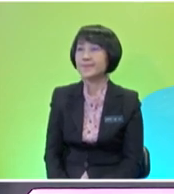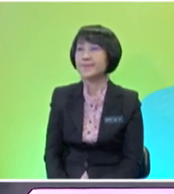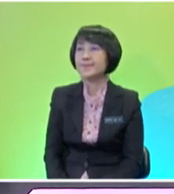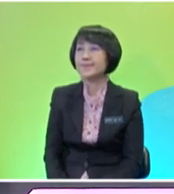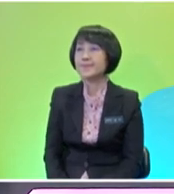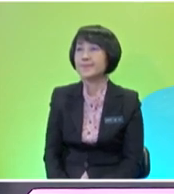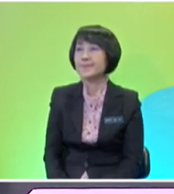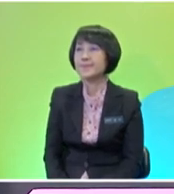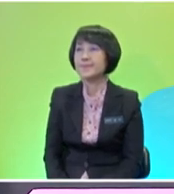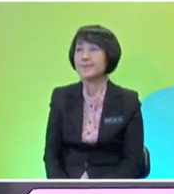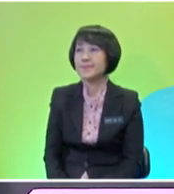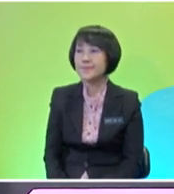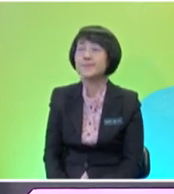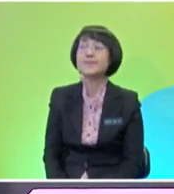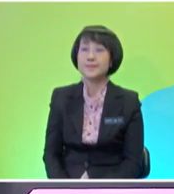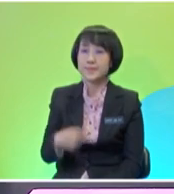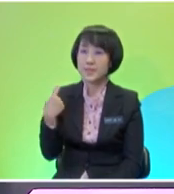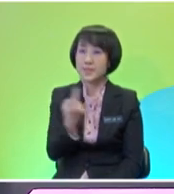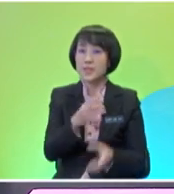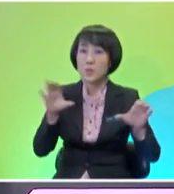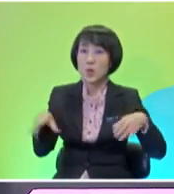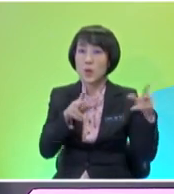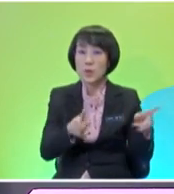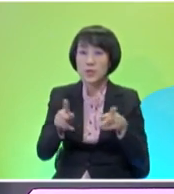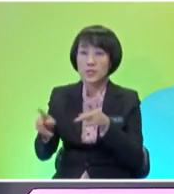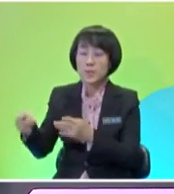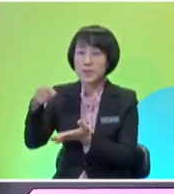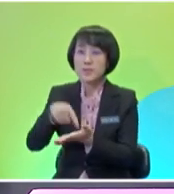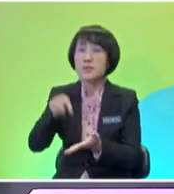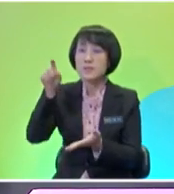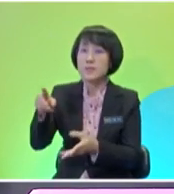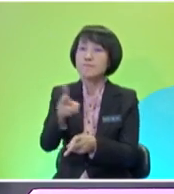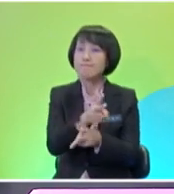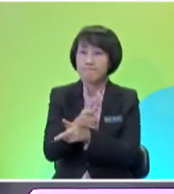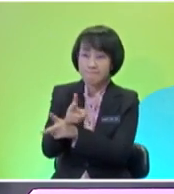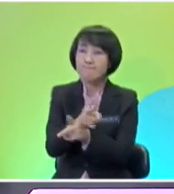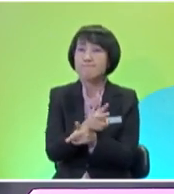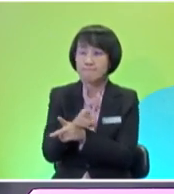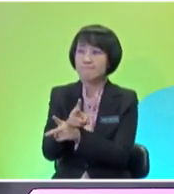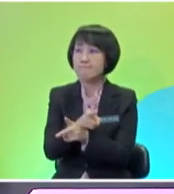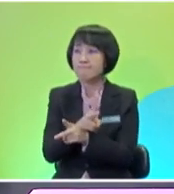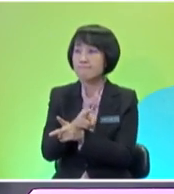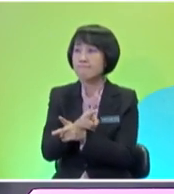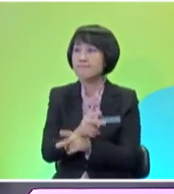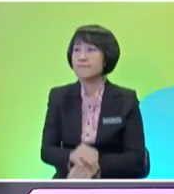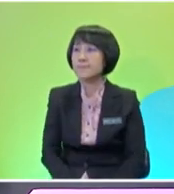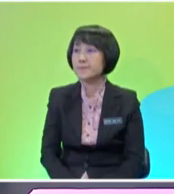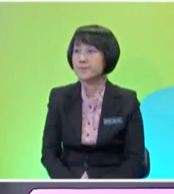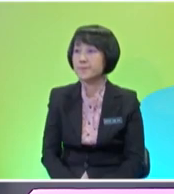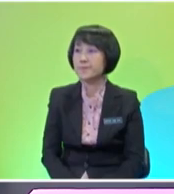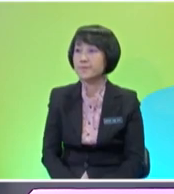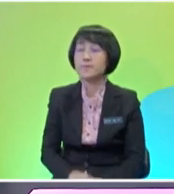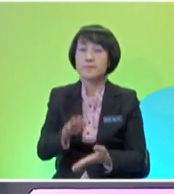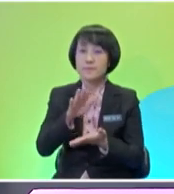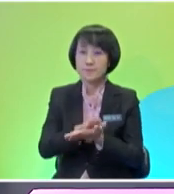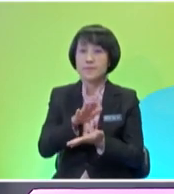buat kerja projek macam ni memang kena berhati-hati ya, cikgu. Ya, betul. Sebab banyak aspek keselamatan yang patut kita patuhi. Sebab tu saya cakap kalau di sekolah memang cikgu